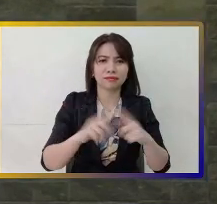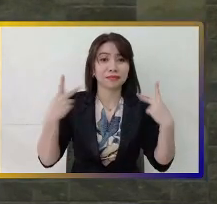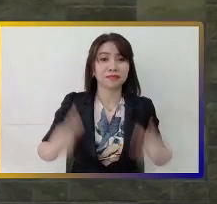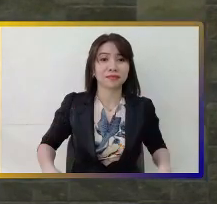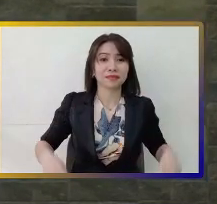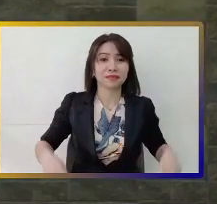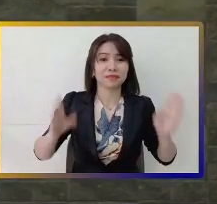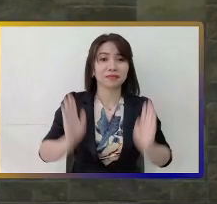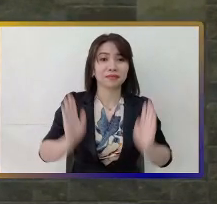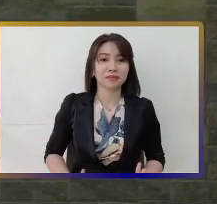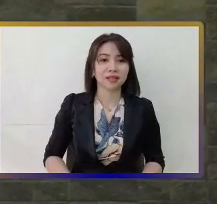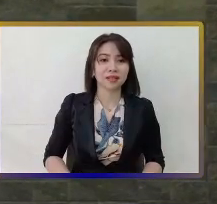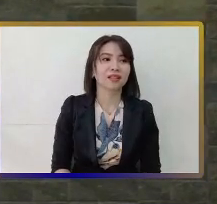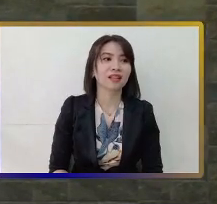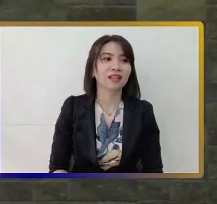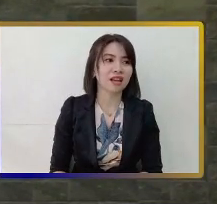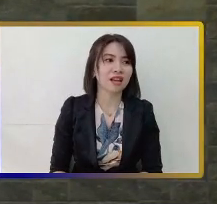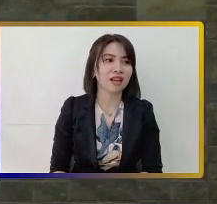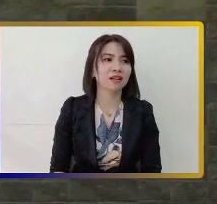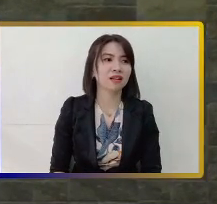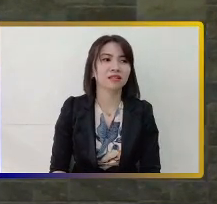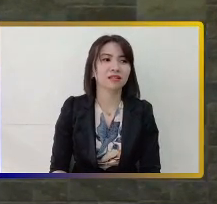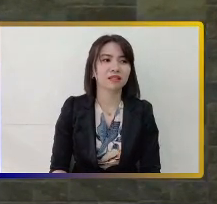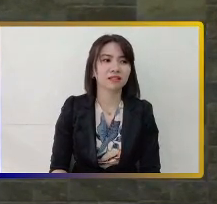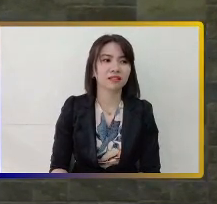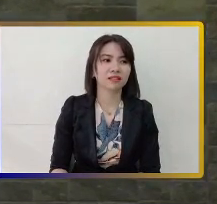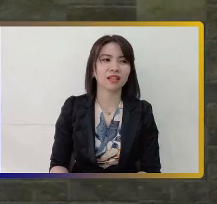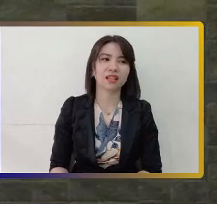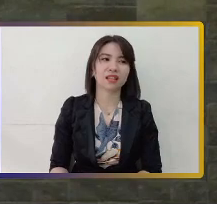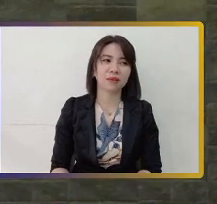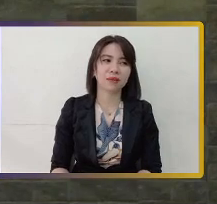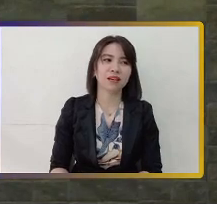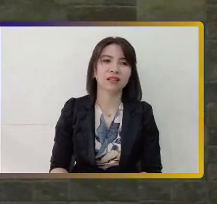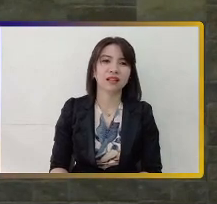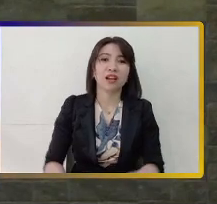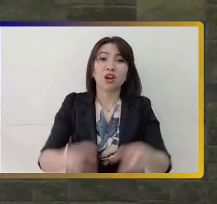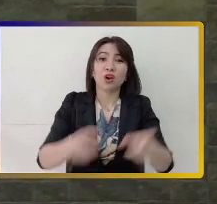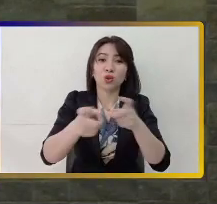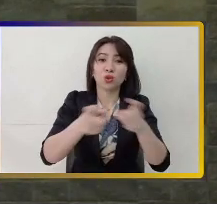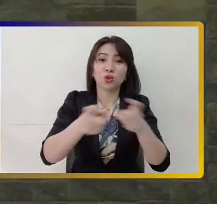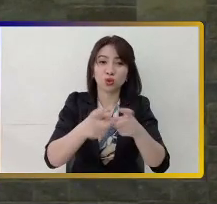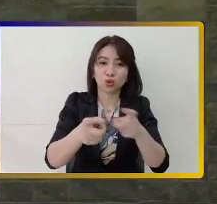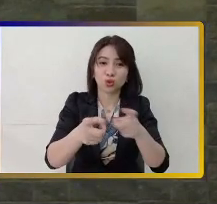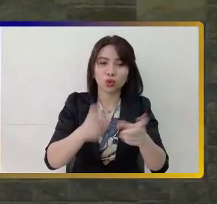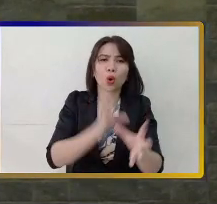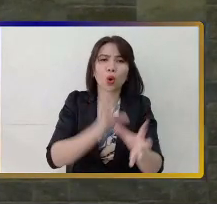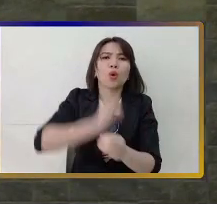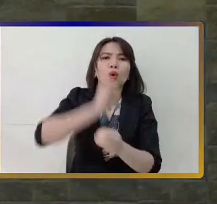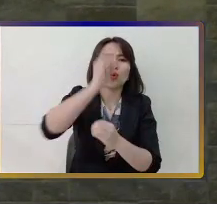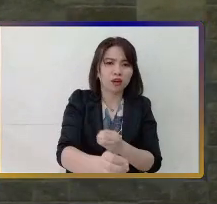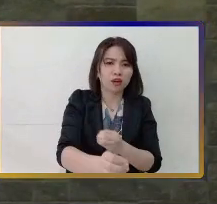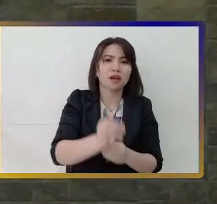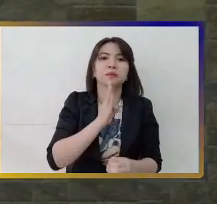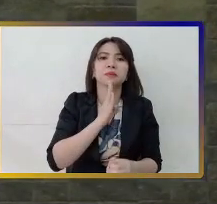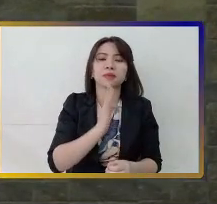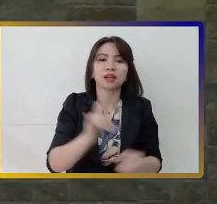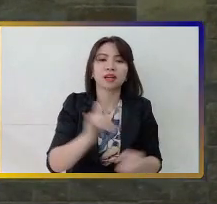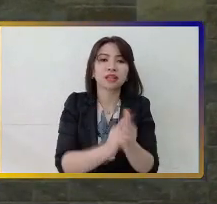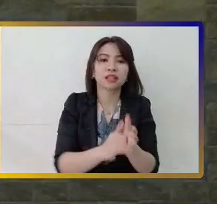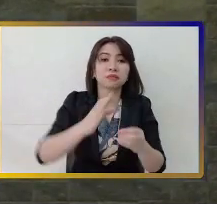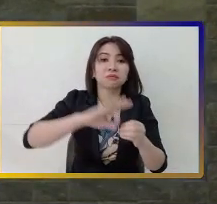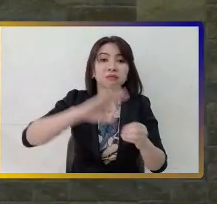Na-affiliate na siya doon sa kanyang sakit, sa kanyang espiritu, another spirit, kapatid. At kapag tayo